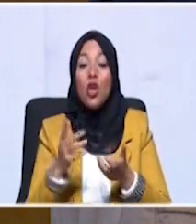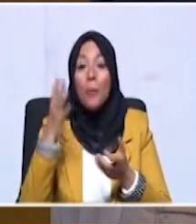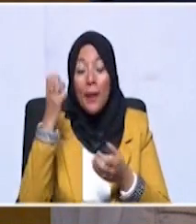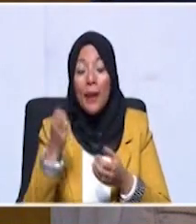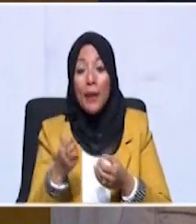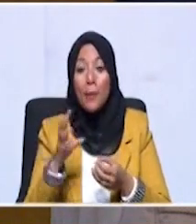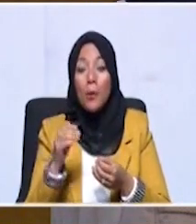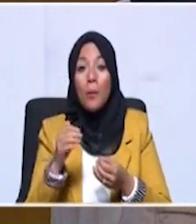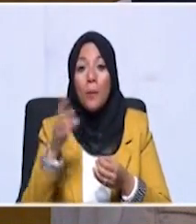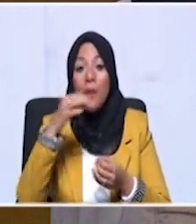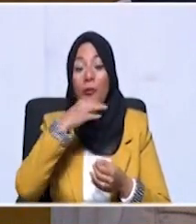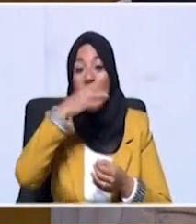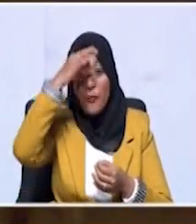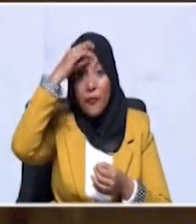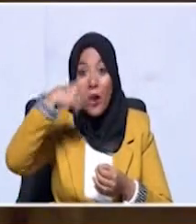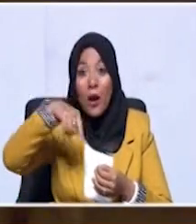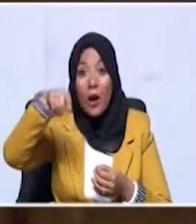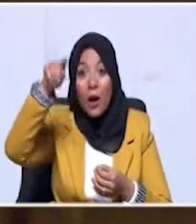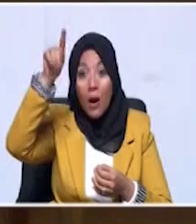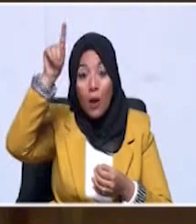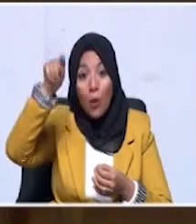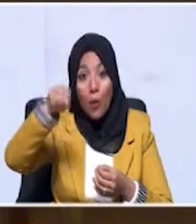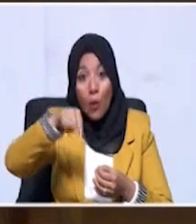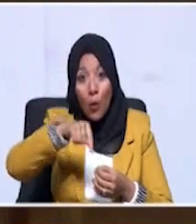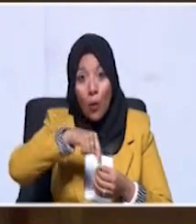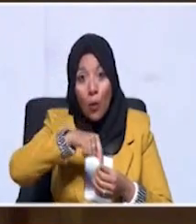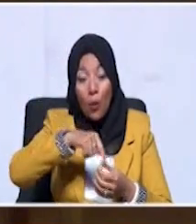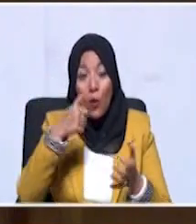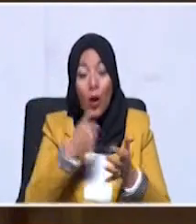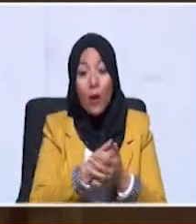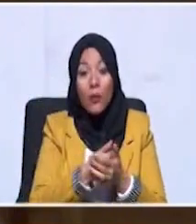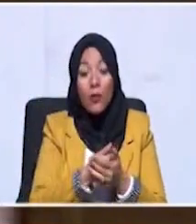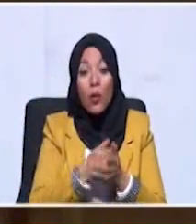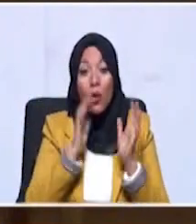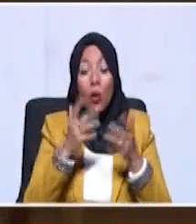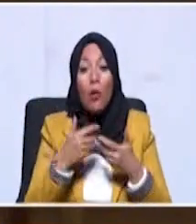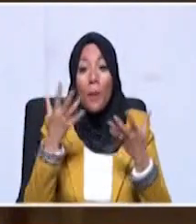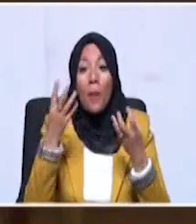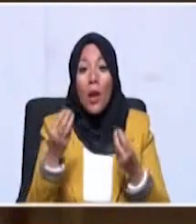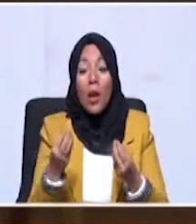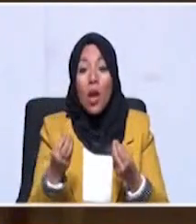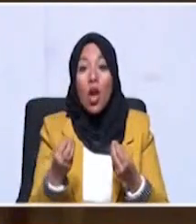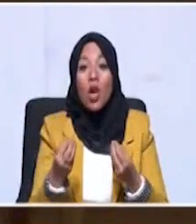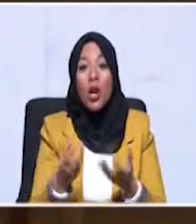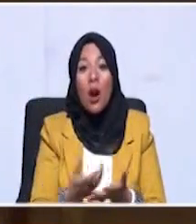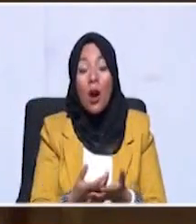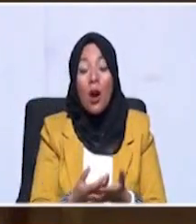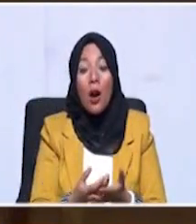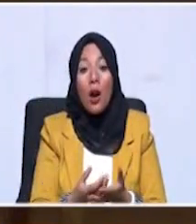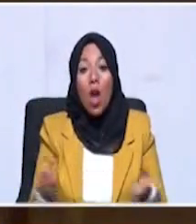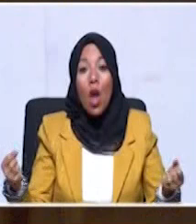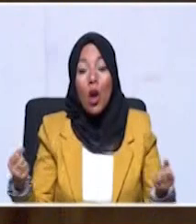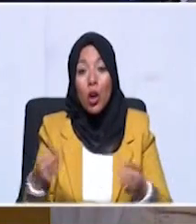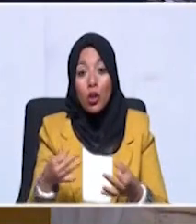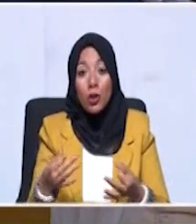نصف الليل. ومن صلى يعني نصلي ليلة النصف من شعبان قيام الليل بعد العشاء مثلا، ونصلي العشاء جماعة والصبح التراويح اللي الناس درج عليها